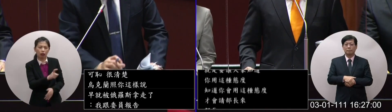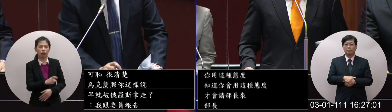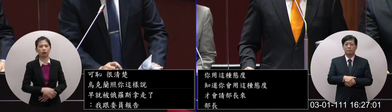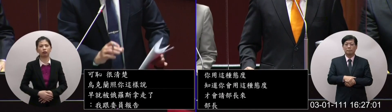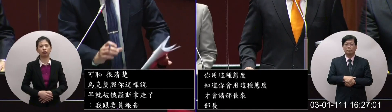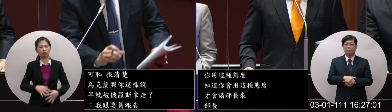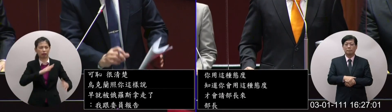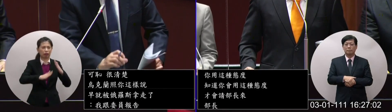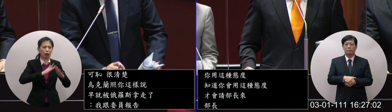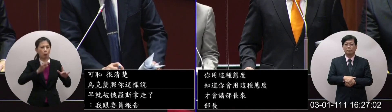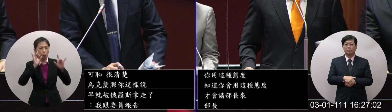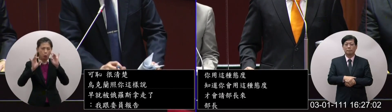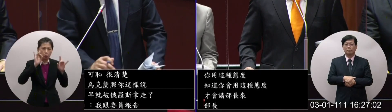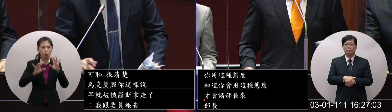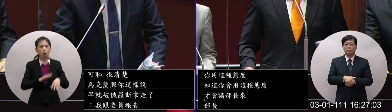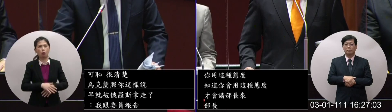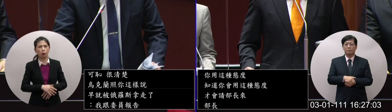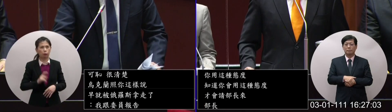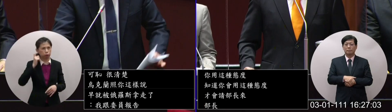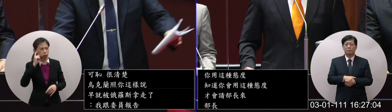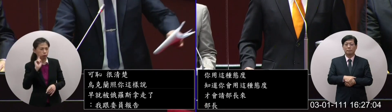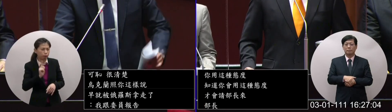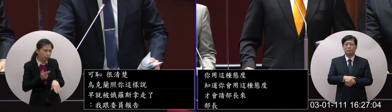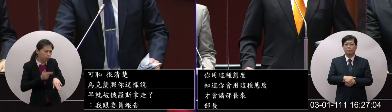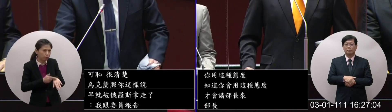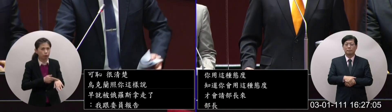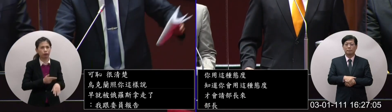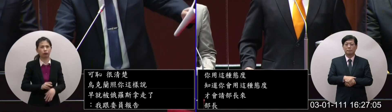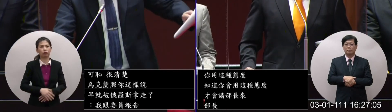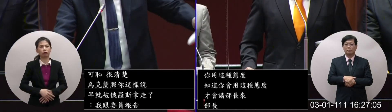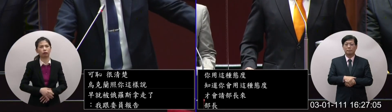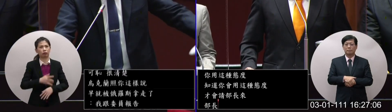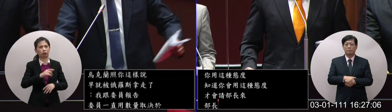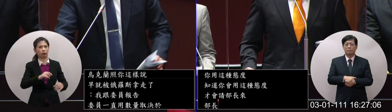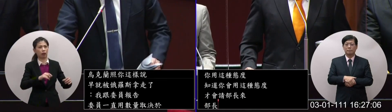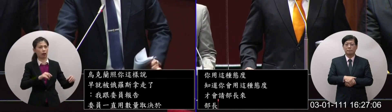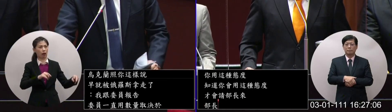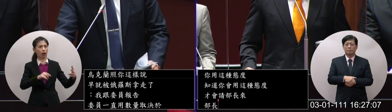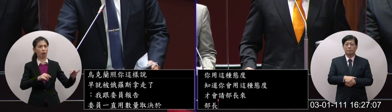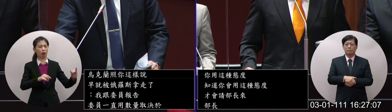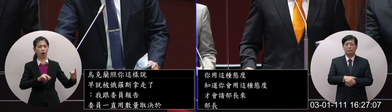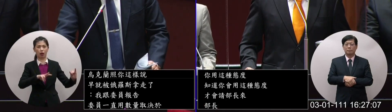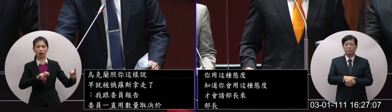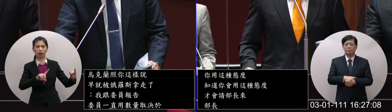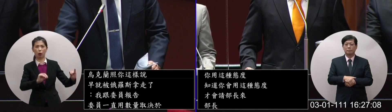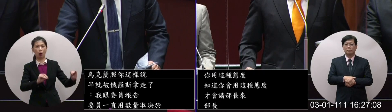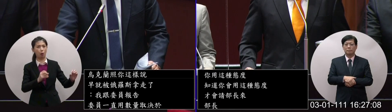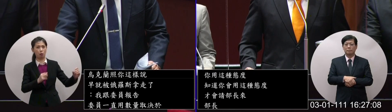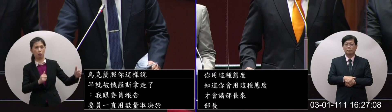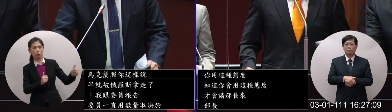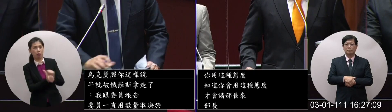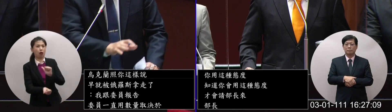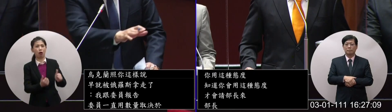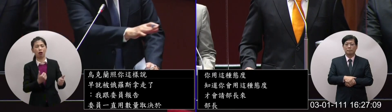争是活的，活对活，所以我们不能讲一个数据摆那边啊，200万对21万，哎，不够，当然